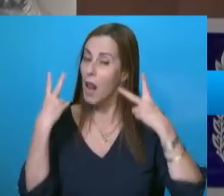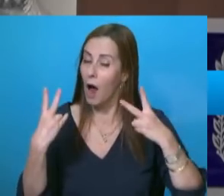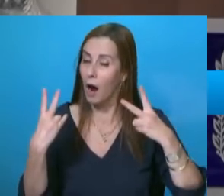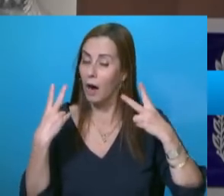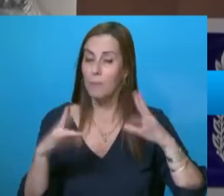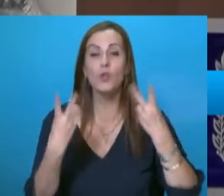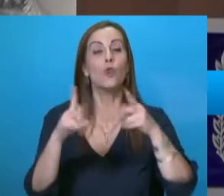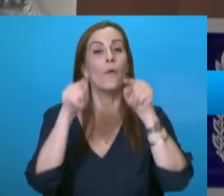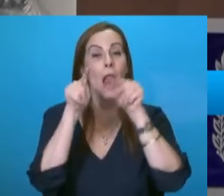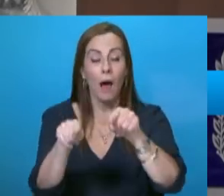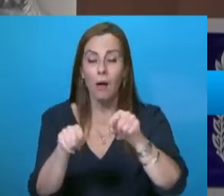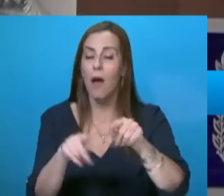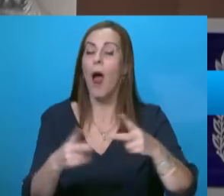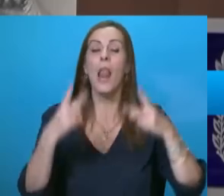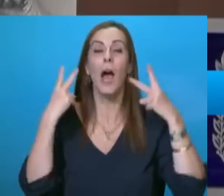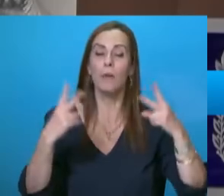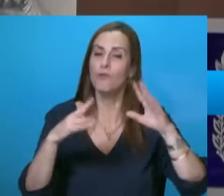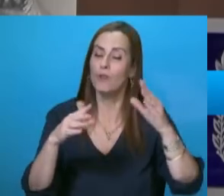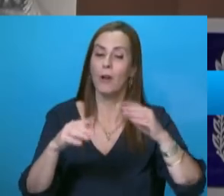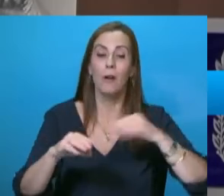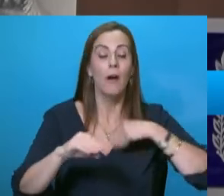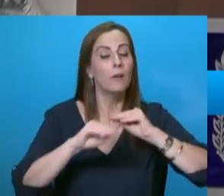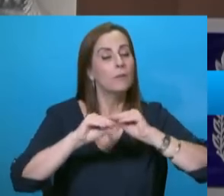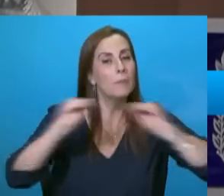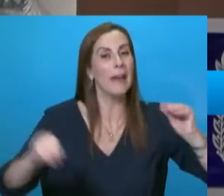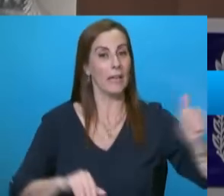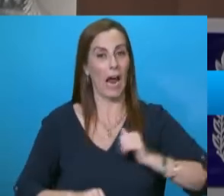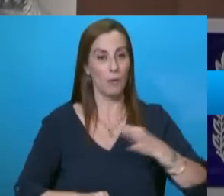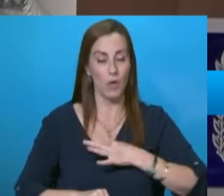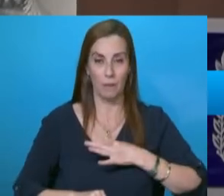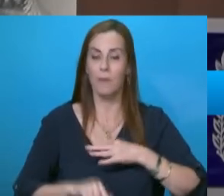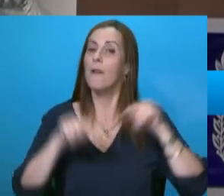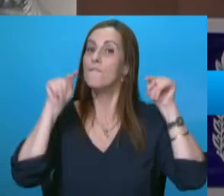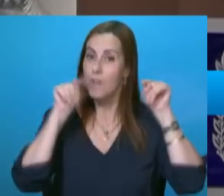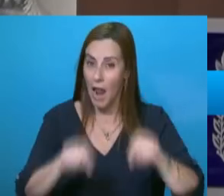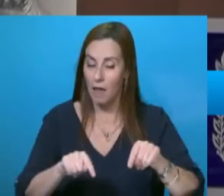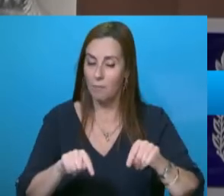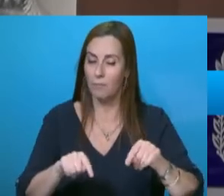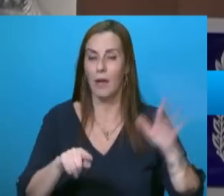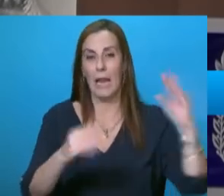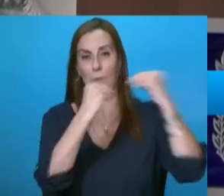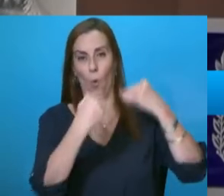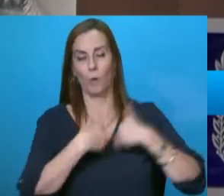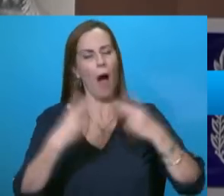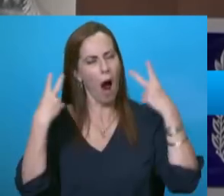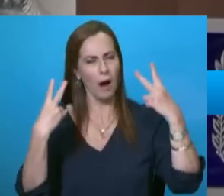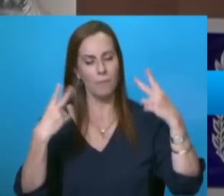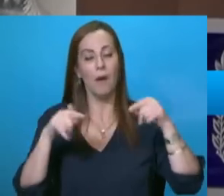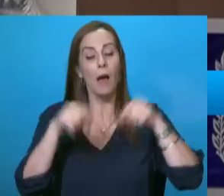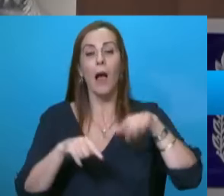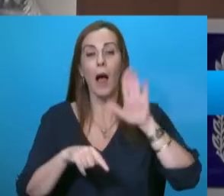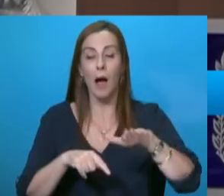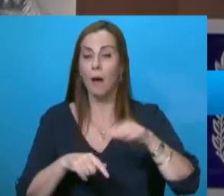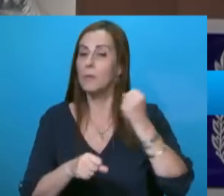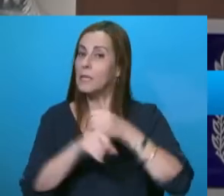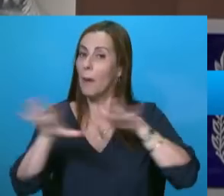לך, על אותם ערכים שחינכתי דורות של לוחמים ואשר להם חונכתי אני. כך גם תנהג